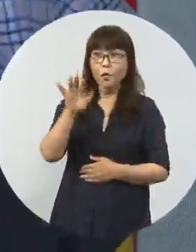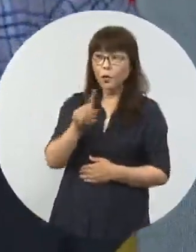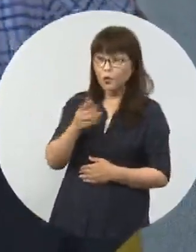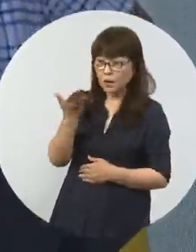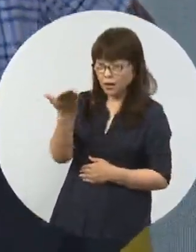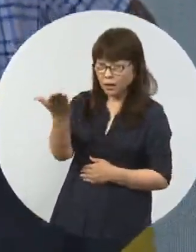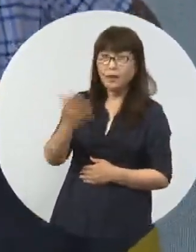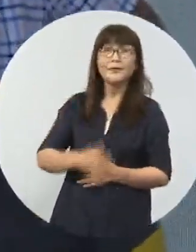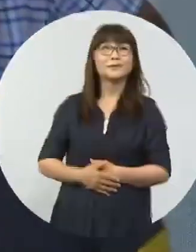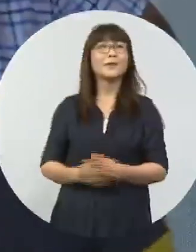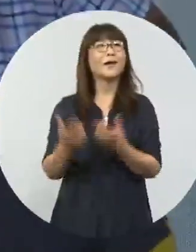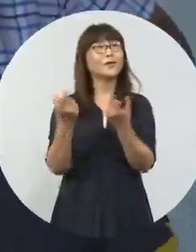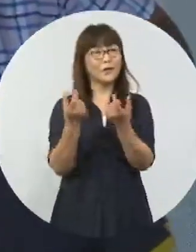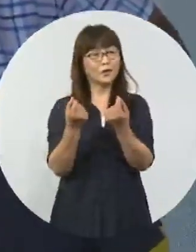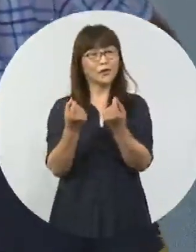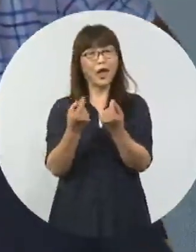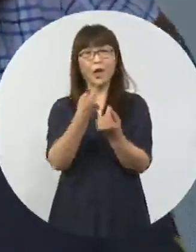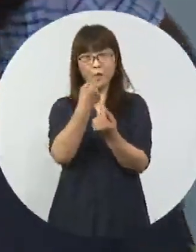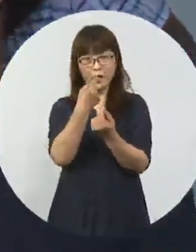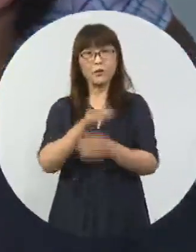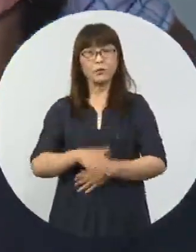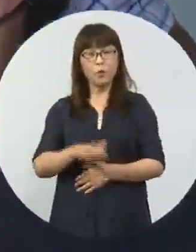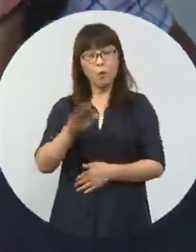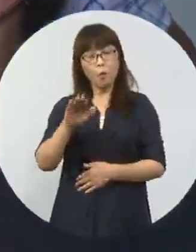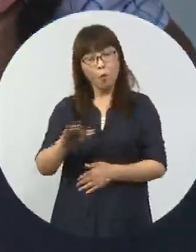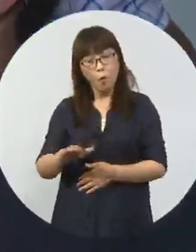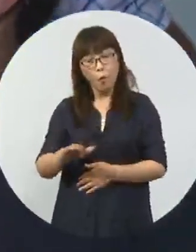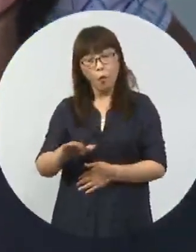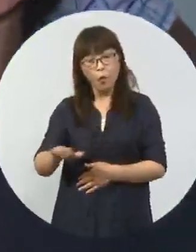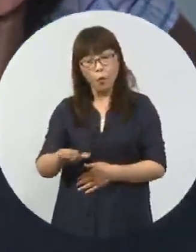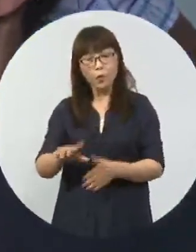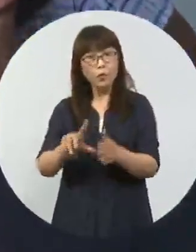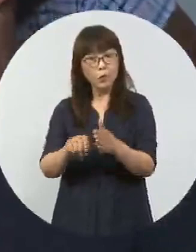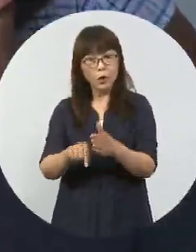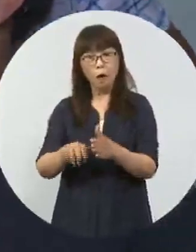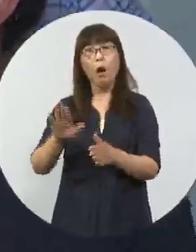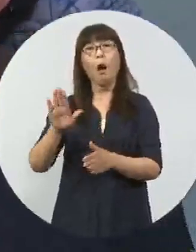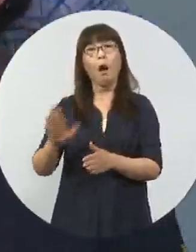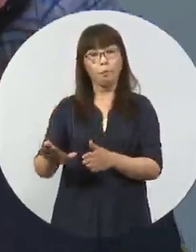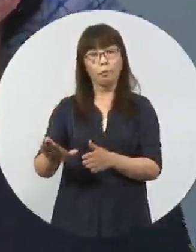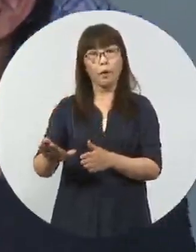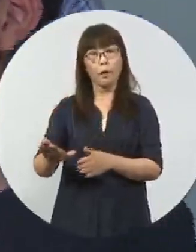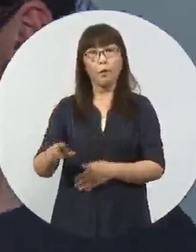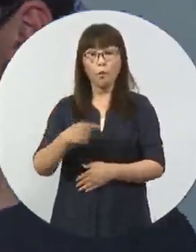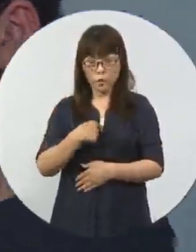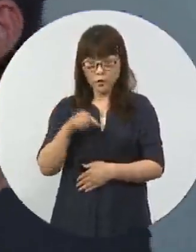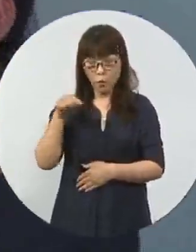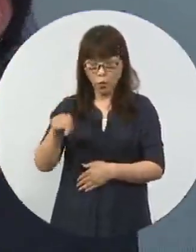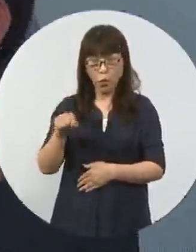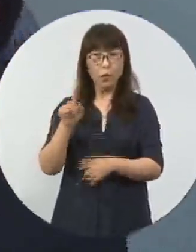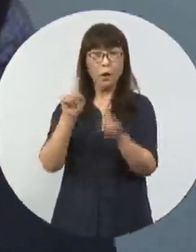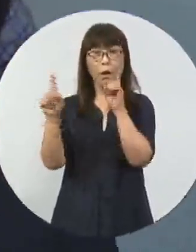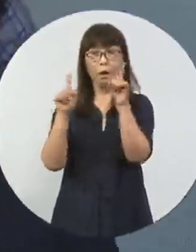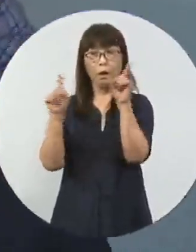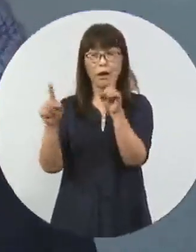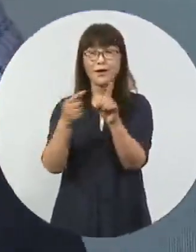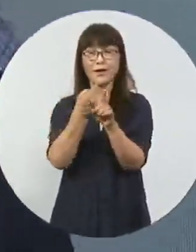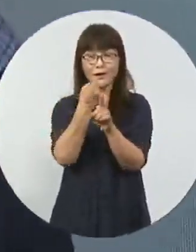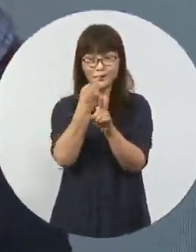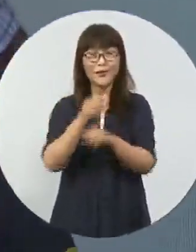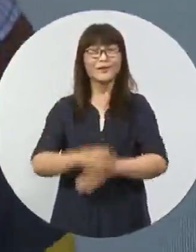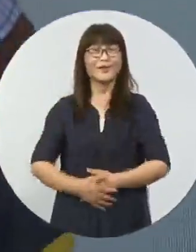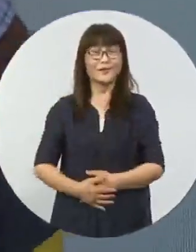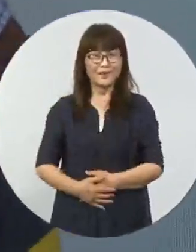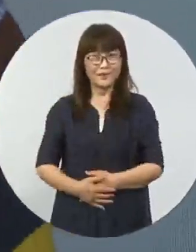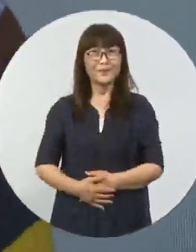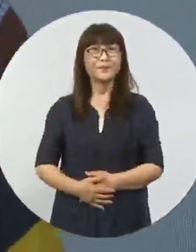したか？ そうですね、私も子供の頃からもあったところなので、本当私も子供館でめっちゃ遊んでた世代